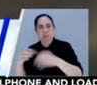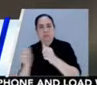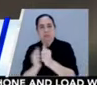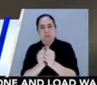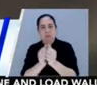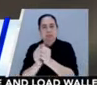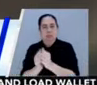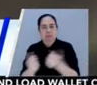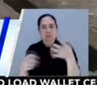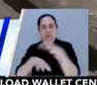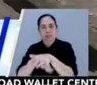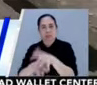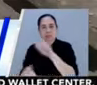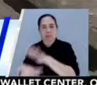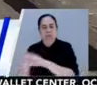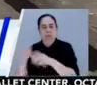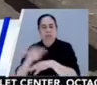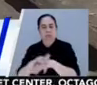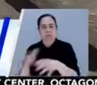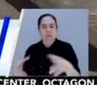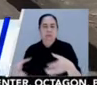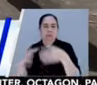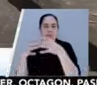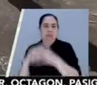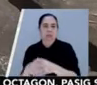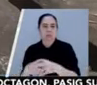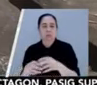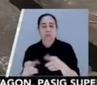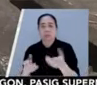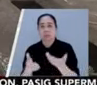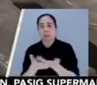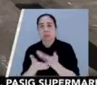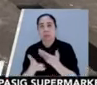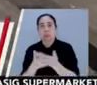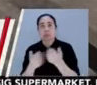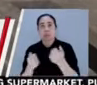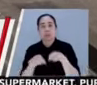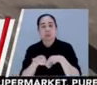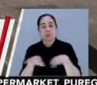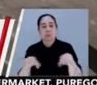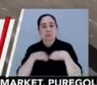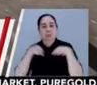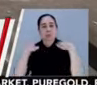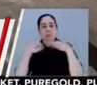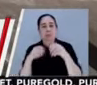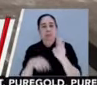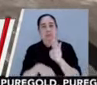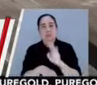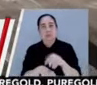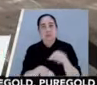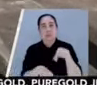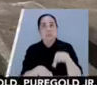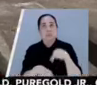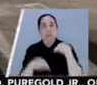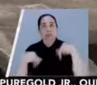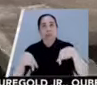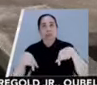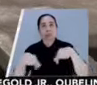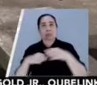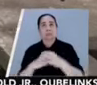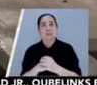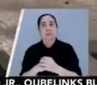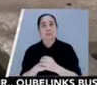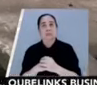mga buto ng mga yumao Hindi po ito karaniwang palapag lang ng isang establisimento dahil ito pong tinatayuan ko ang